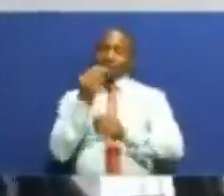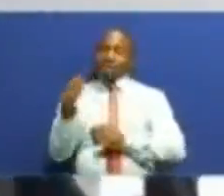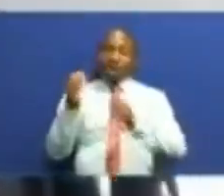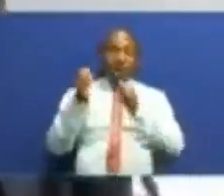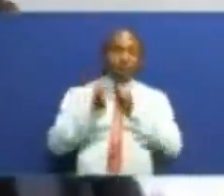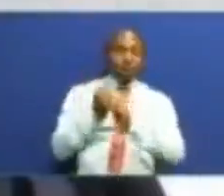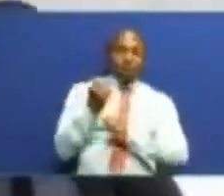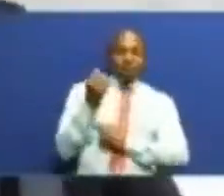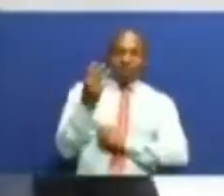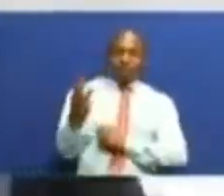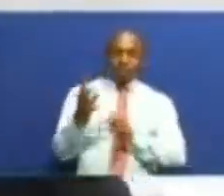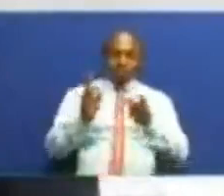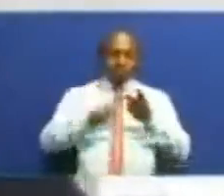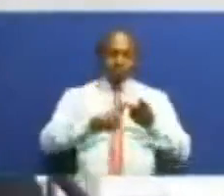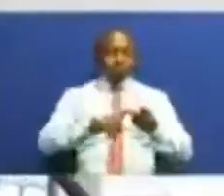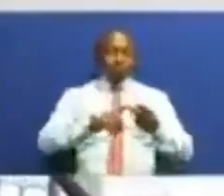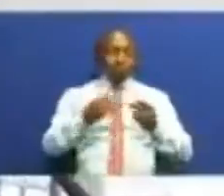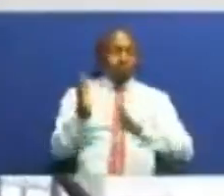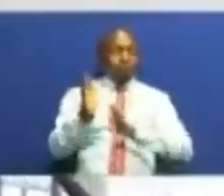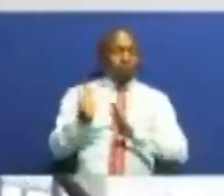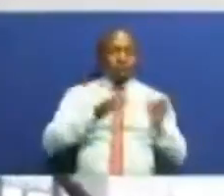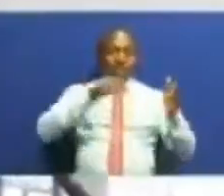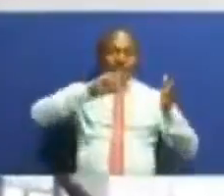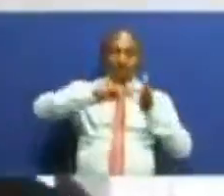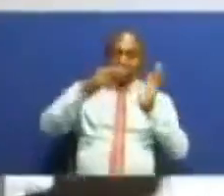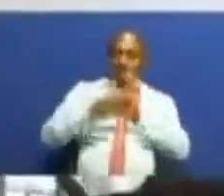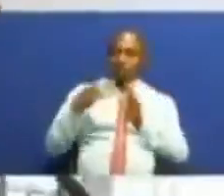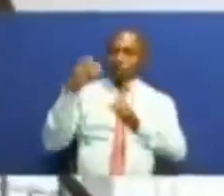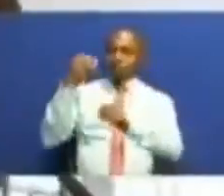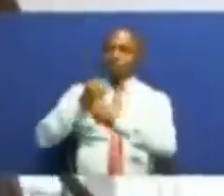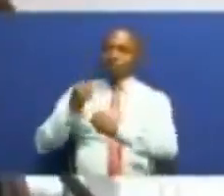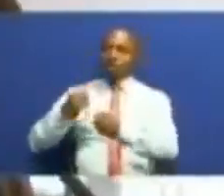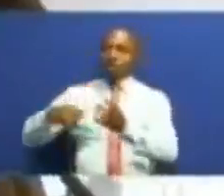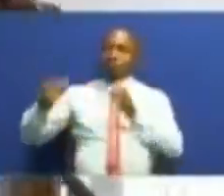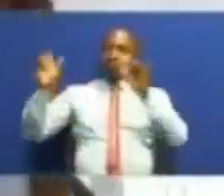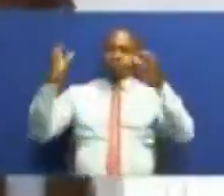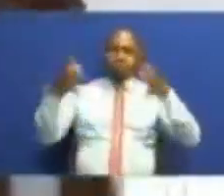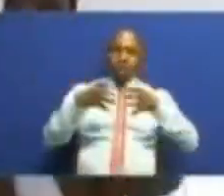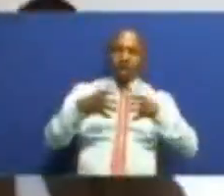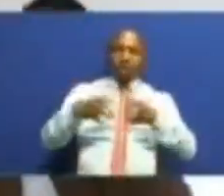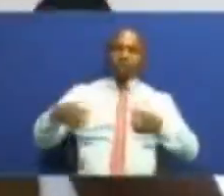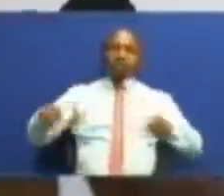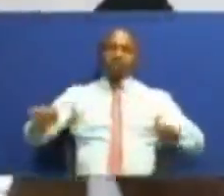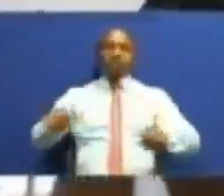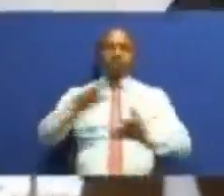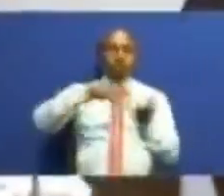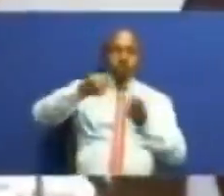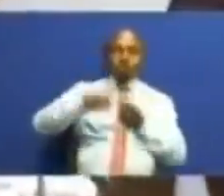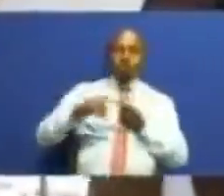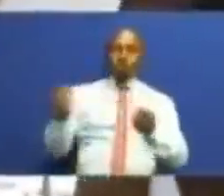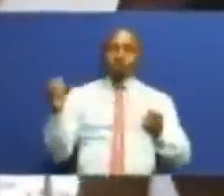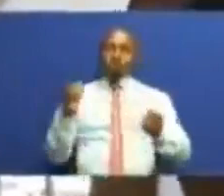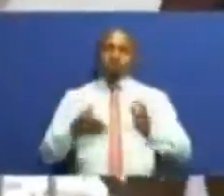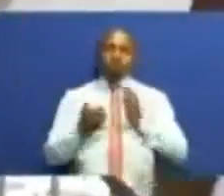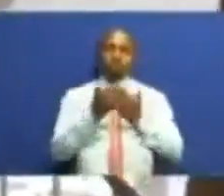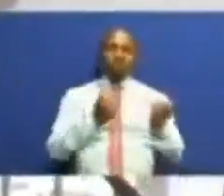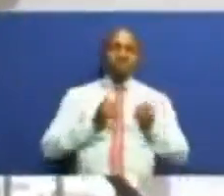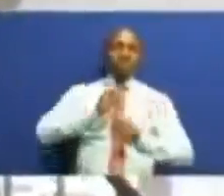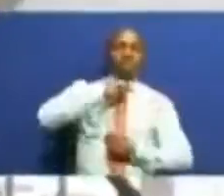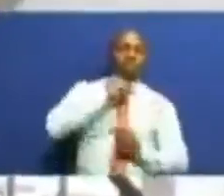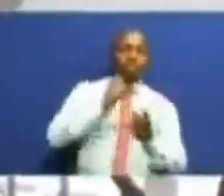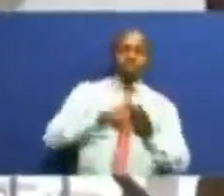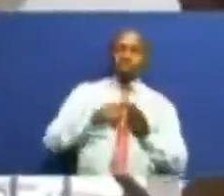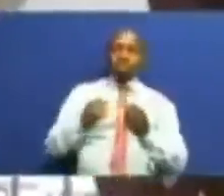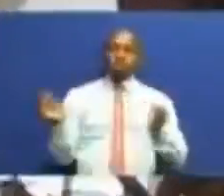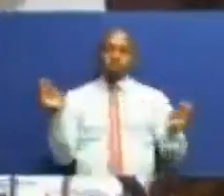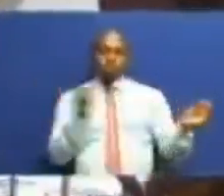13 ikiwemo kula njama, kufanya mkusanyiko wenye ghasia, kuhamasisha hisia za chuki, kushawishi hali ya kutoridhika,